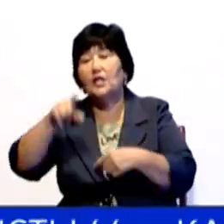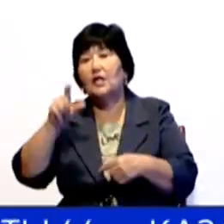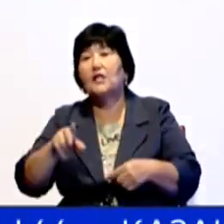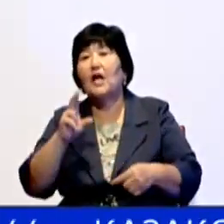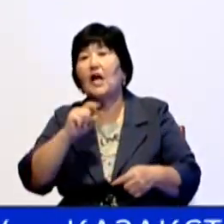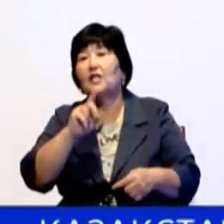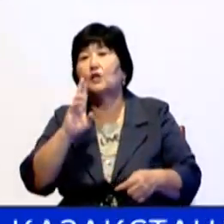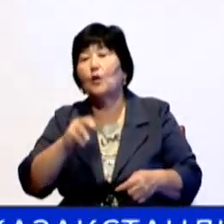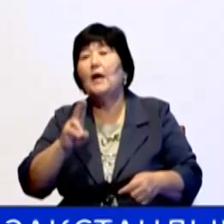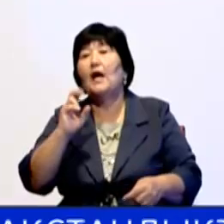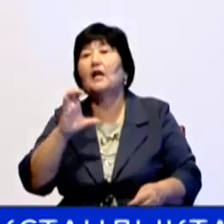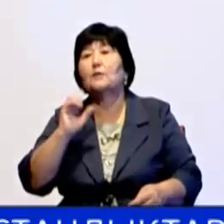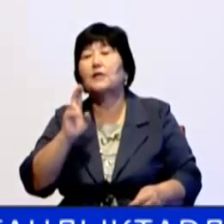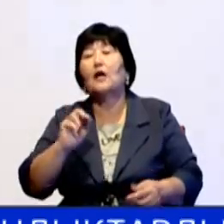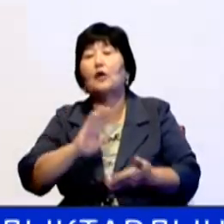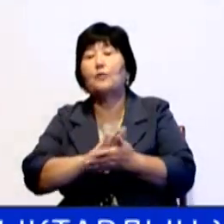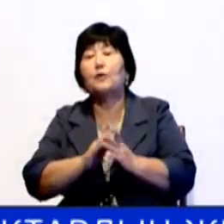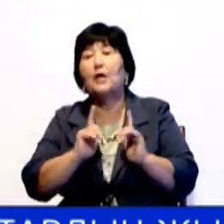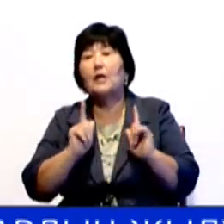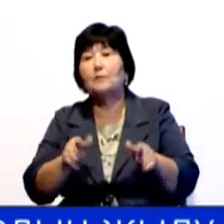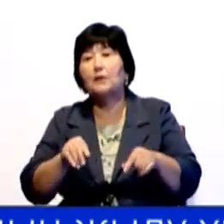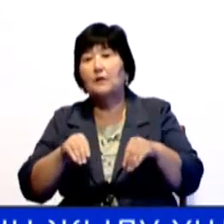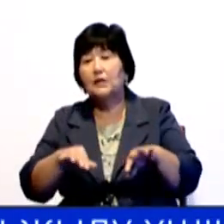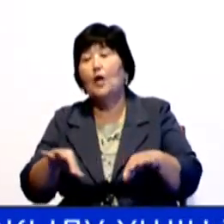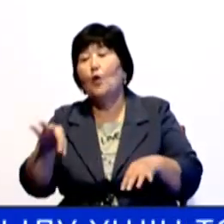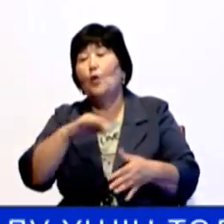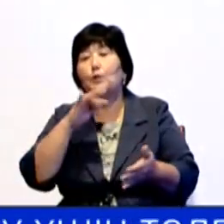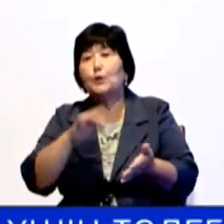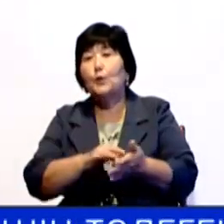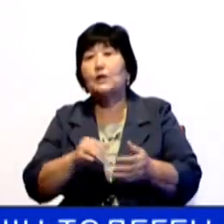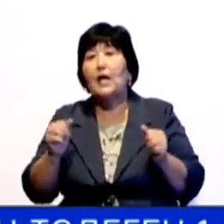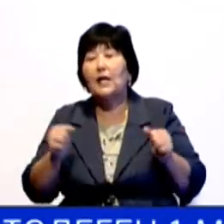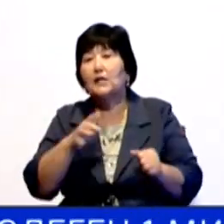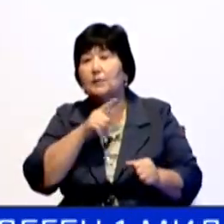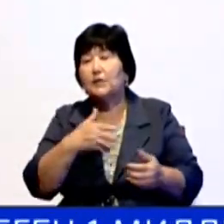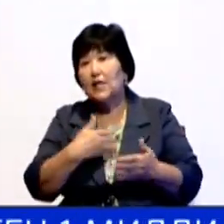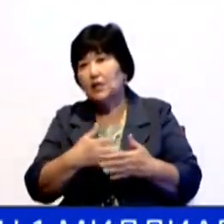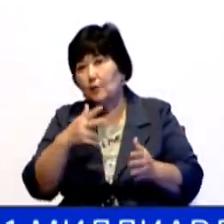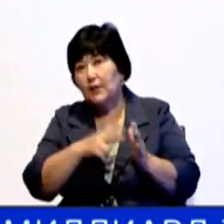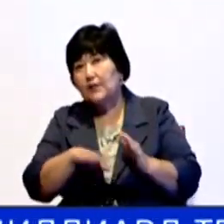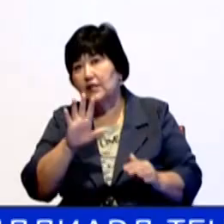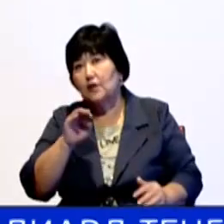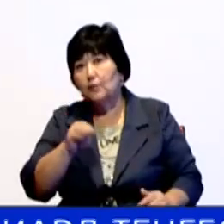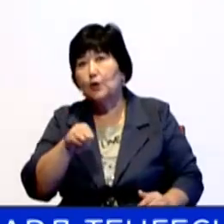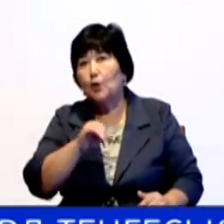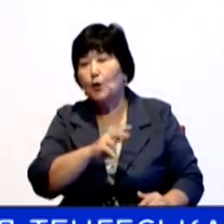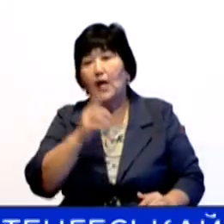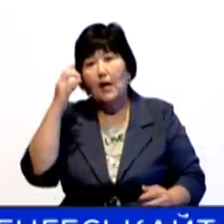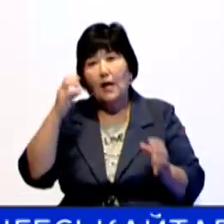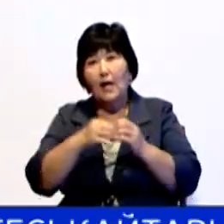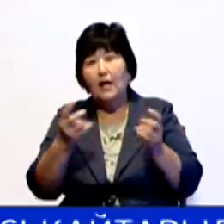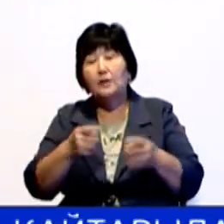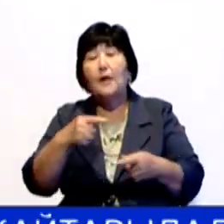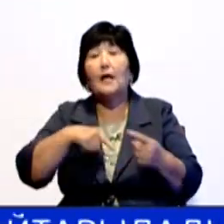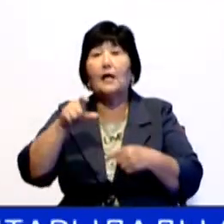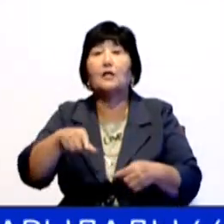Қазком және Қарымсақовпен меморандум жасалынды. Облыс орталығында қыс мерзімде шамамен 85 мың тонна көмір қажет болса,